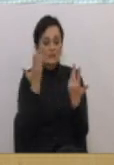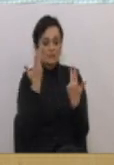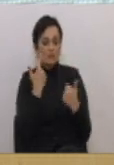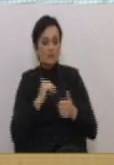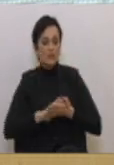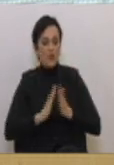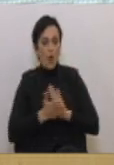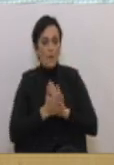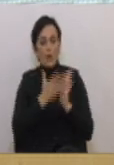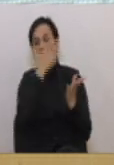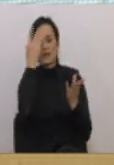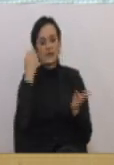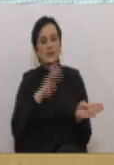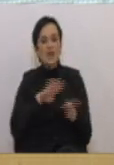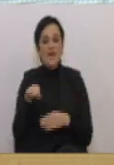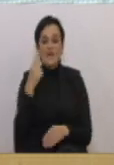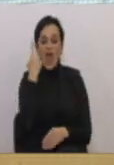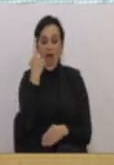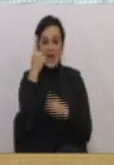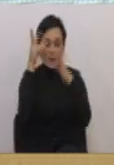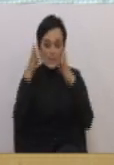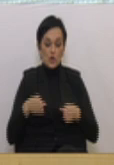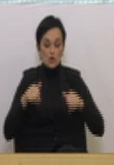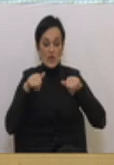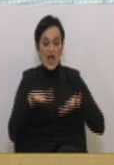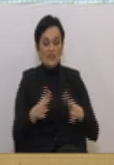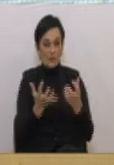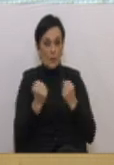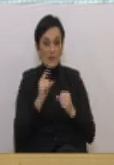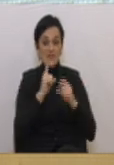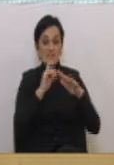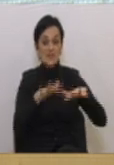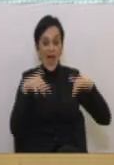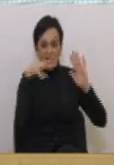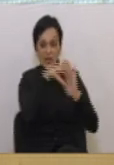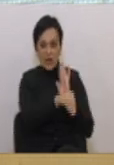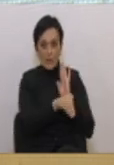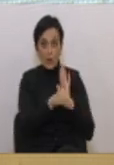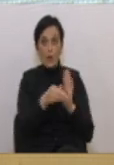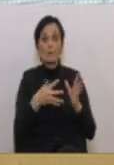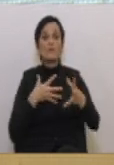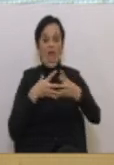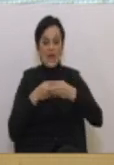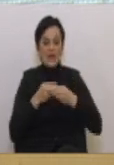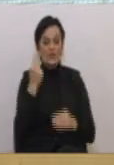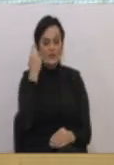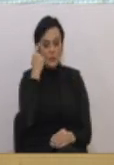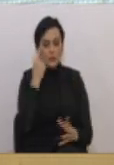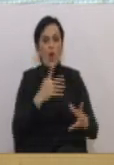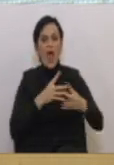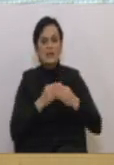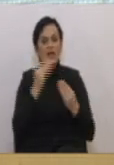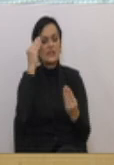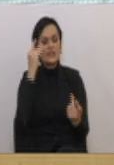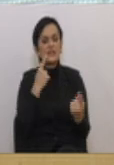და დაივიწყეთ ერთპიროვნული გადაწყვეტილებების მიღება საკრებულოებში და ერთად ვიფიქროთ და ერთად ვიმსჯელოთ